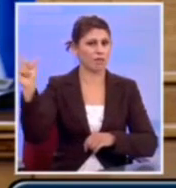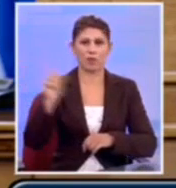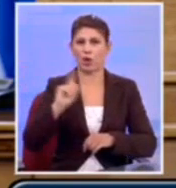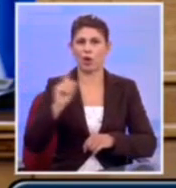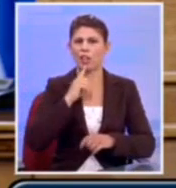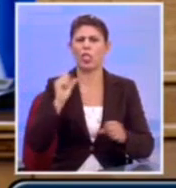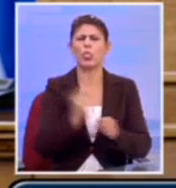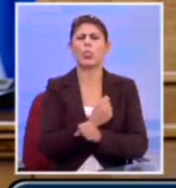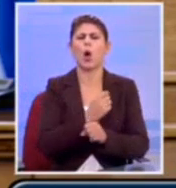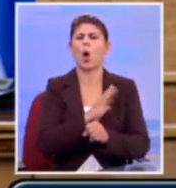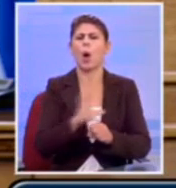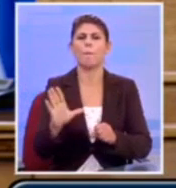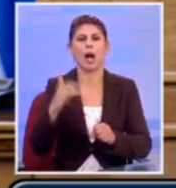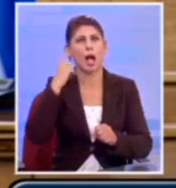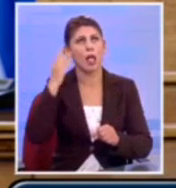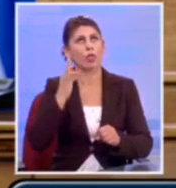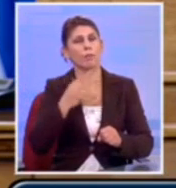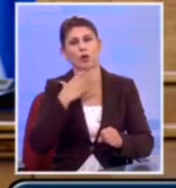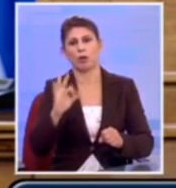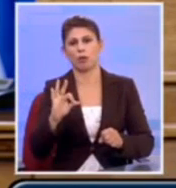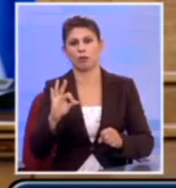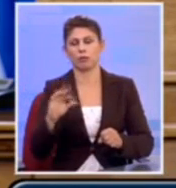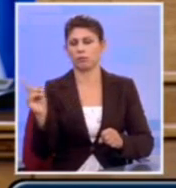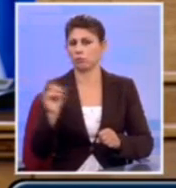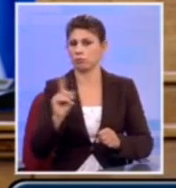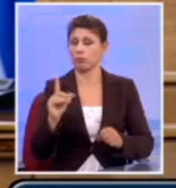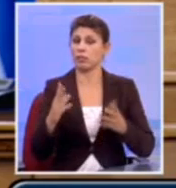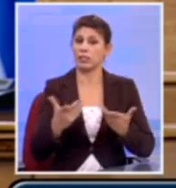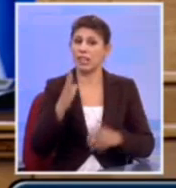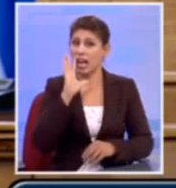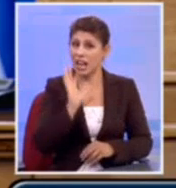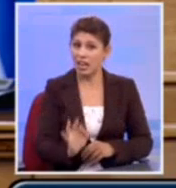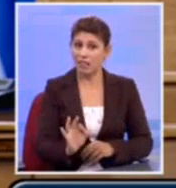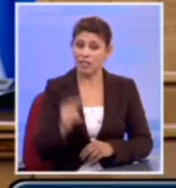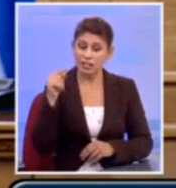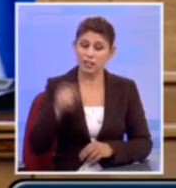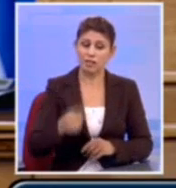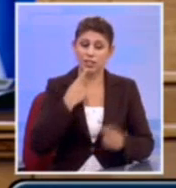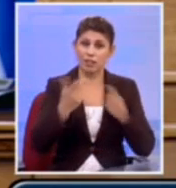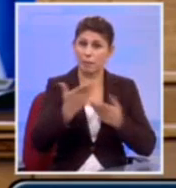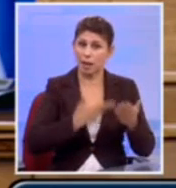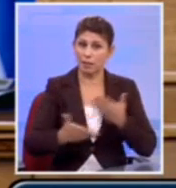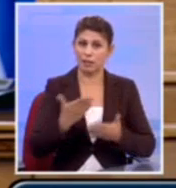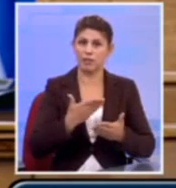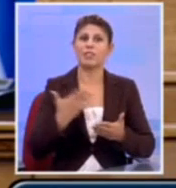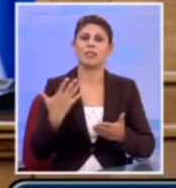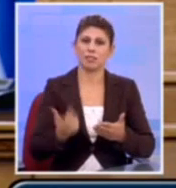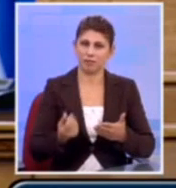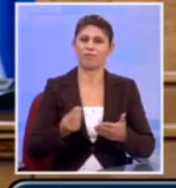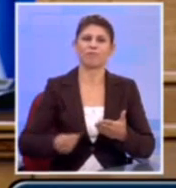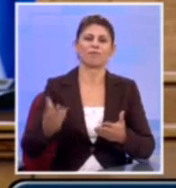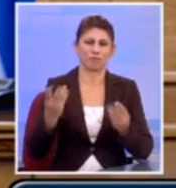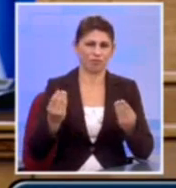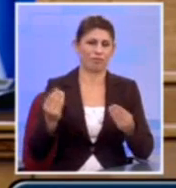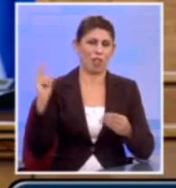για δογματικούς ή ιδεολειπτικούς λόγους, αλλά γιατί η αλήθεια σε μια τέτοια διαπραγμάτευση είναι άκρως